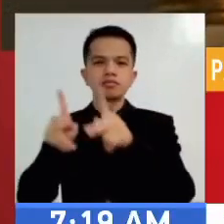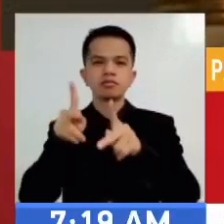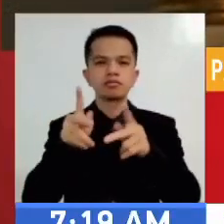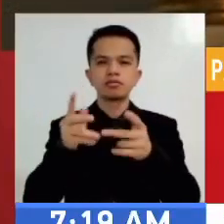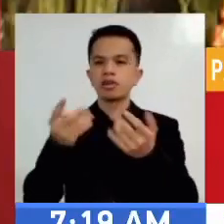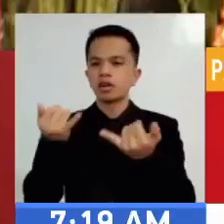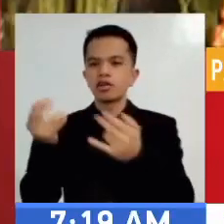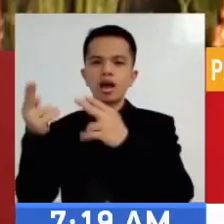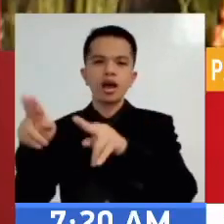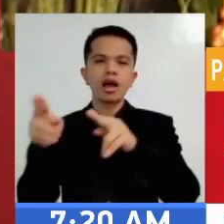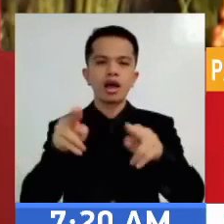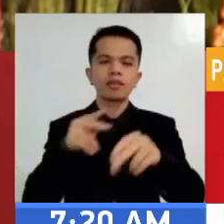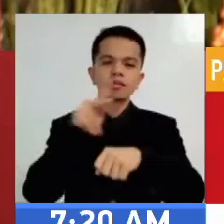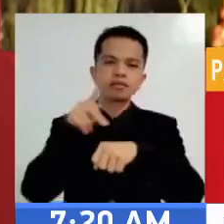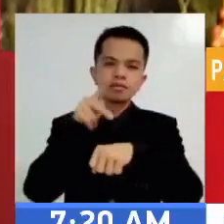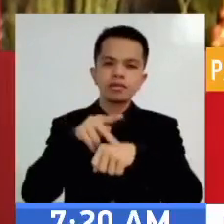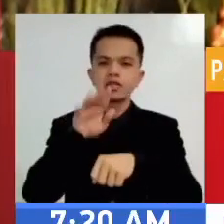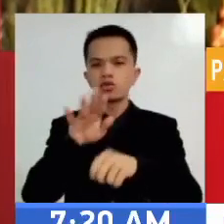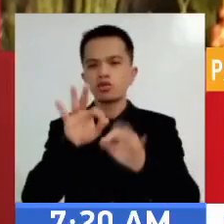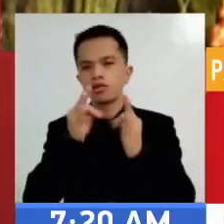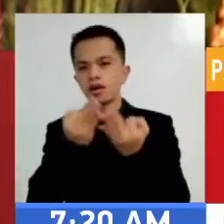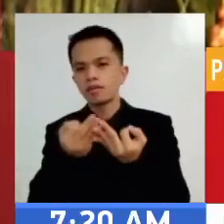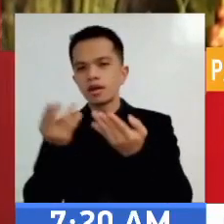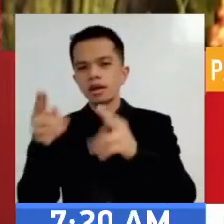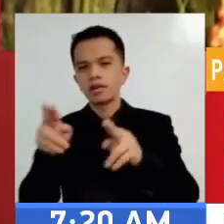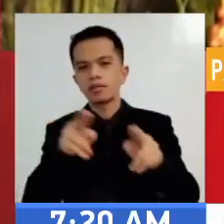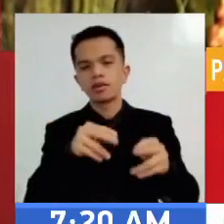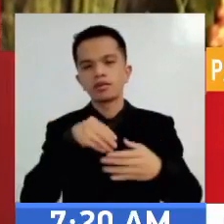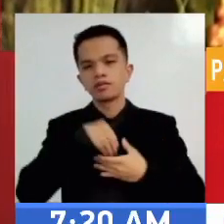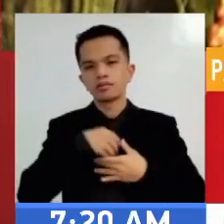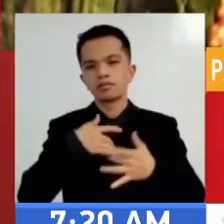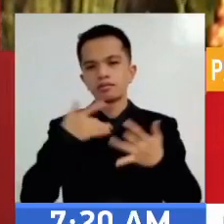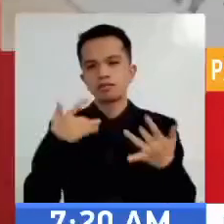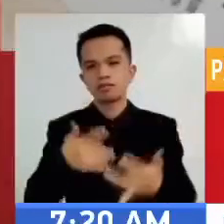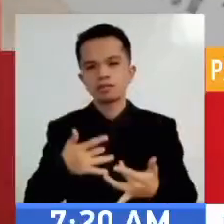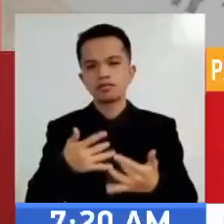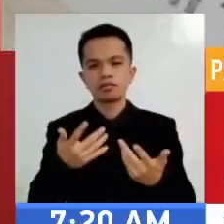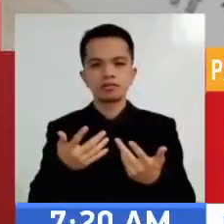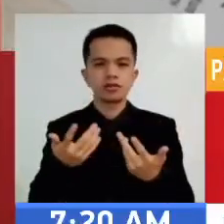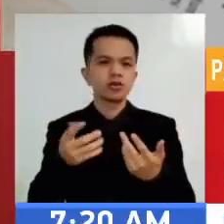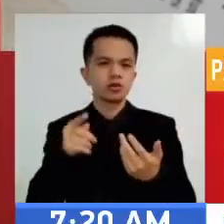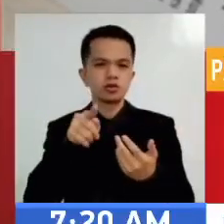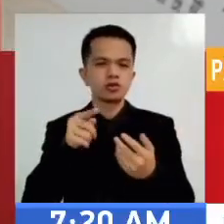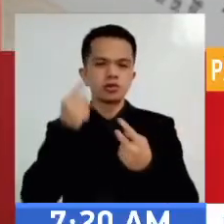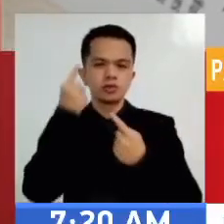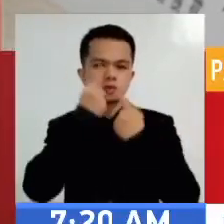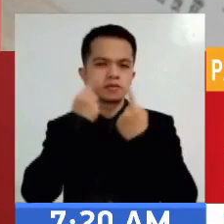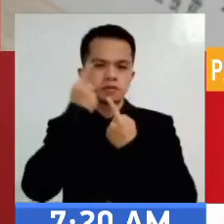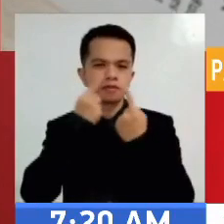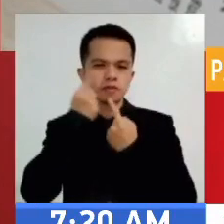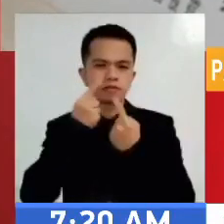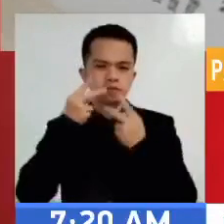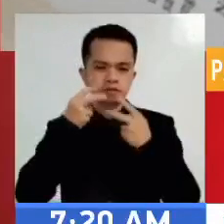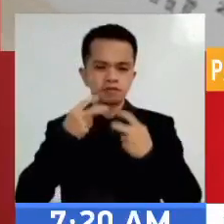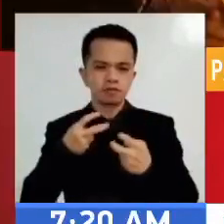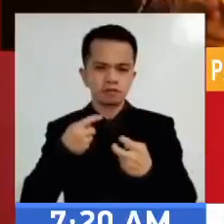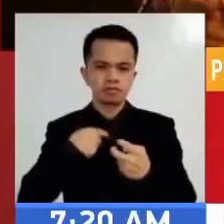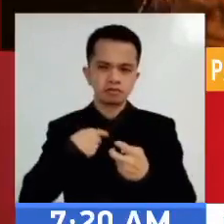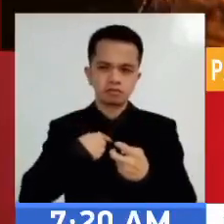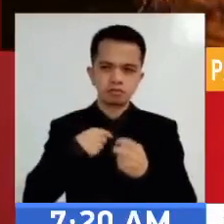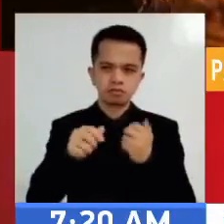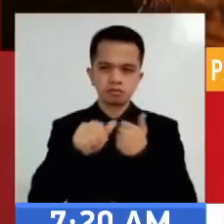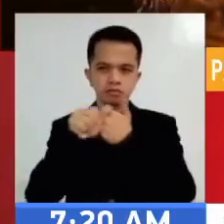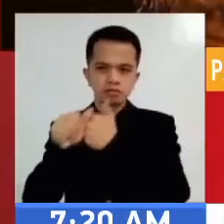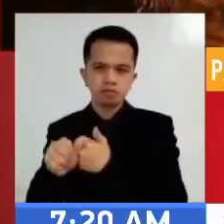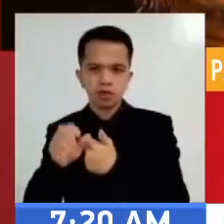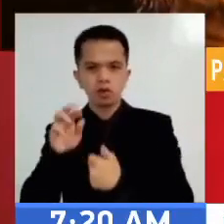sa pamilya mo? Sa mga puso mo, ano nangyayari doon? Pabalik ka doon, titingnan mo, nakakatupad ka ba o hindi? Anong nagiging kahulugan